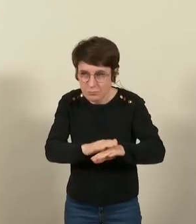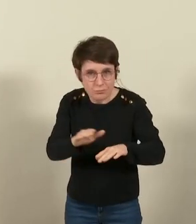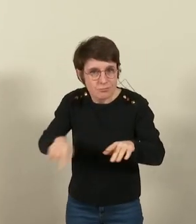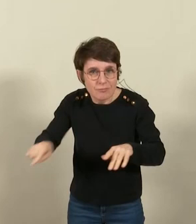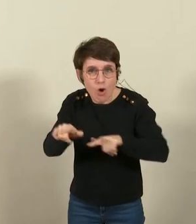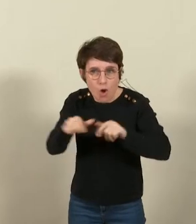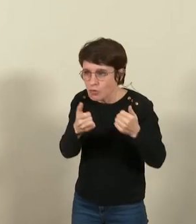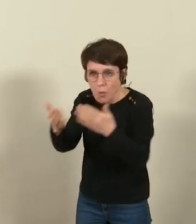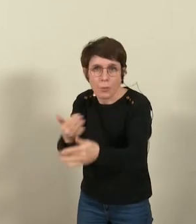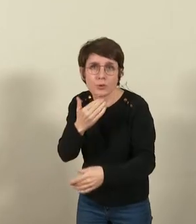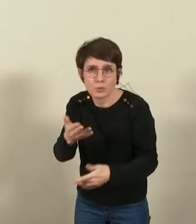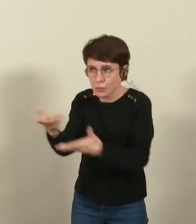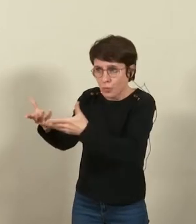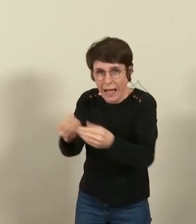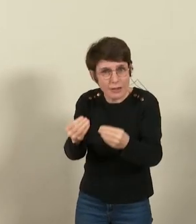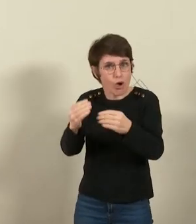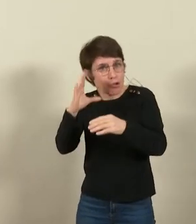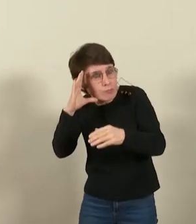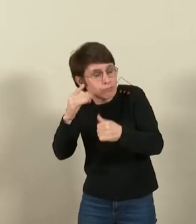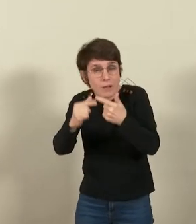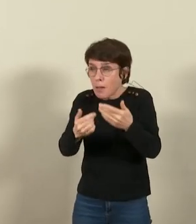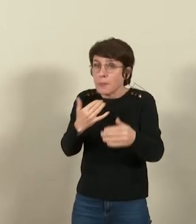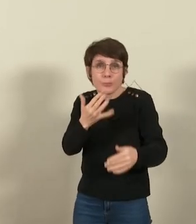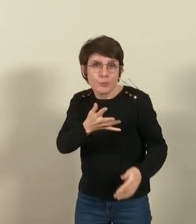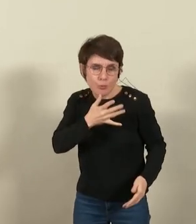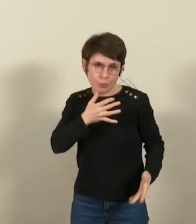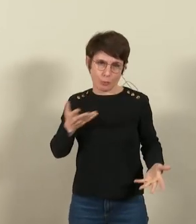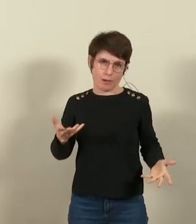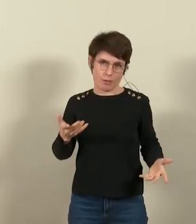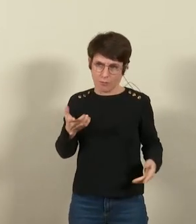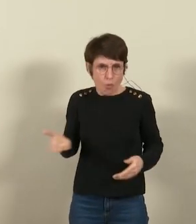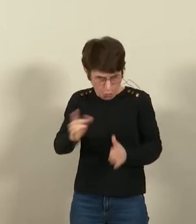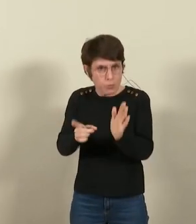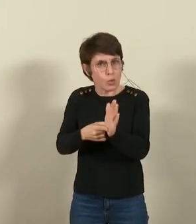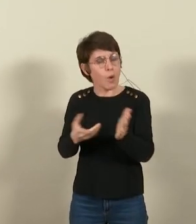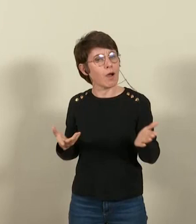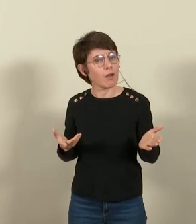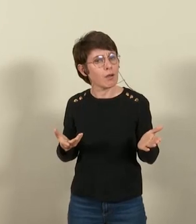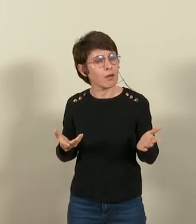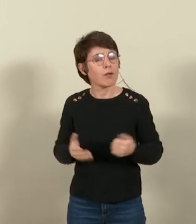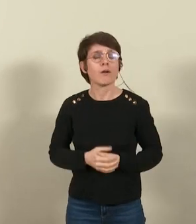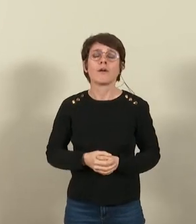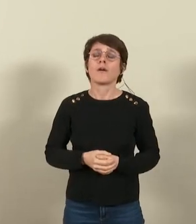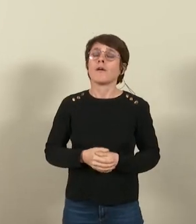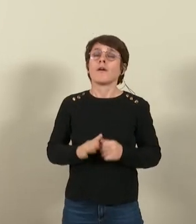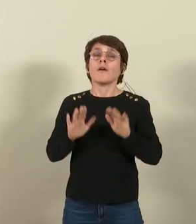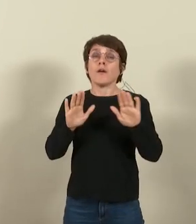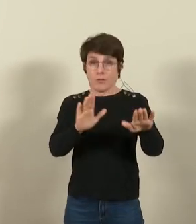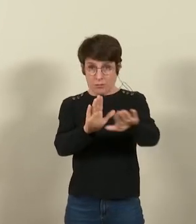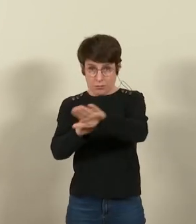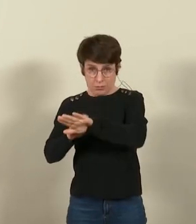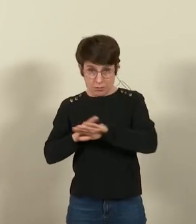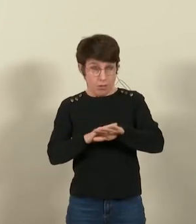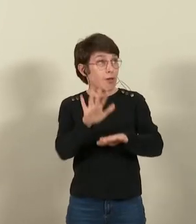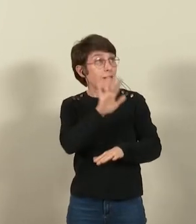logement ni les accueillir dans des conditions dignes qui sont méritées je je rappelle que aucun pays au